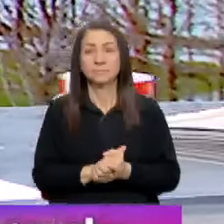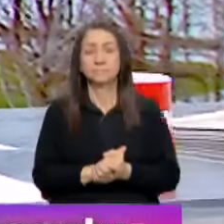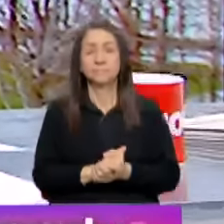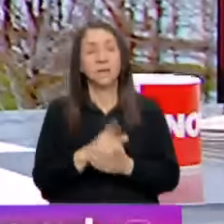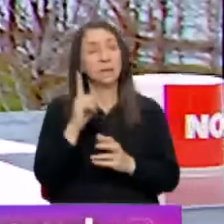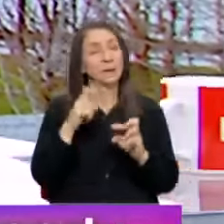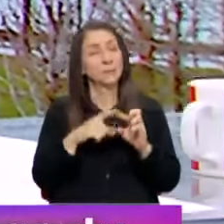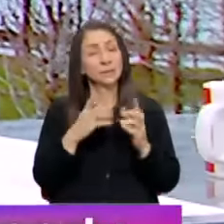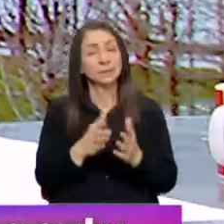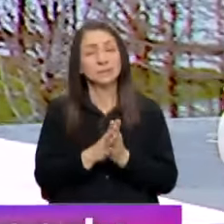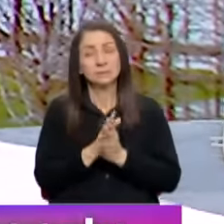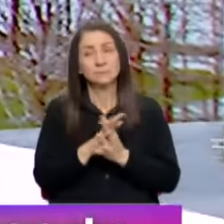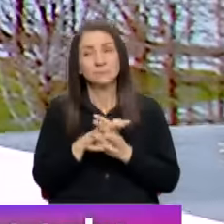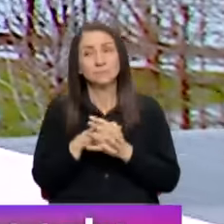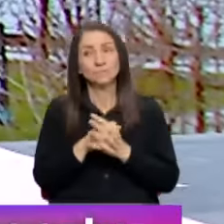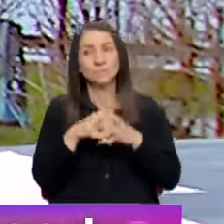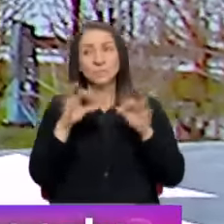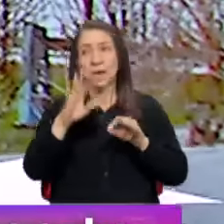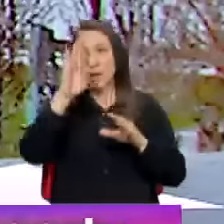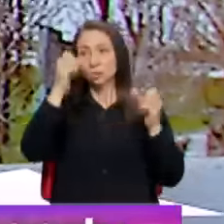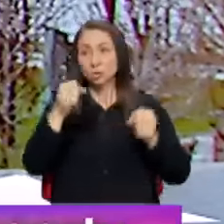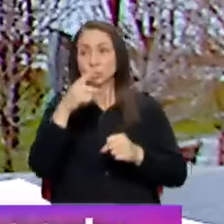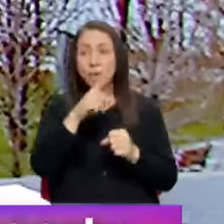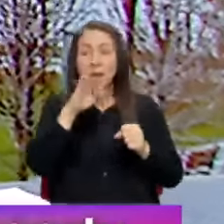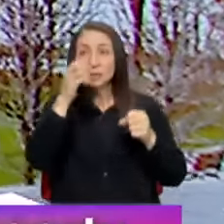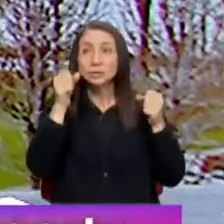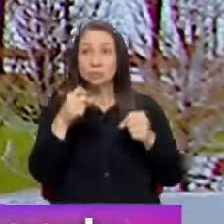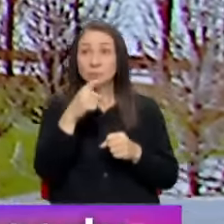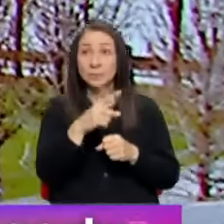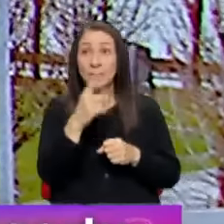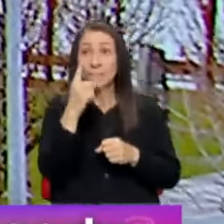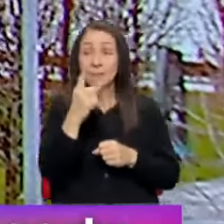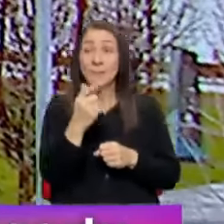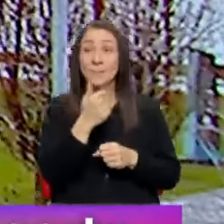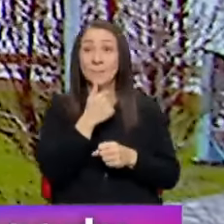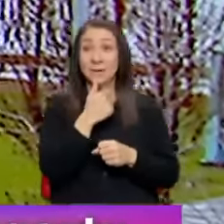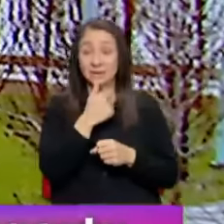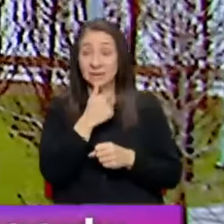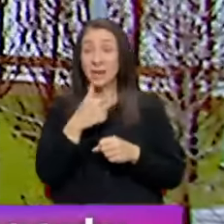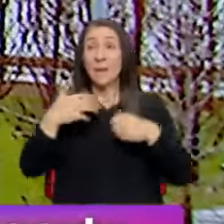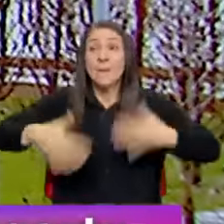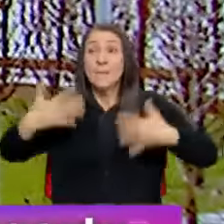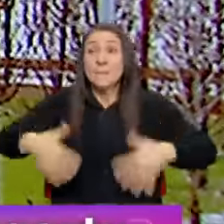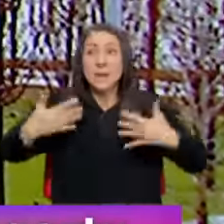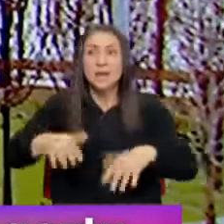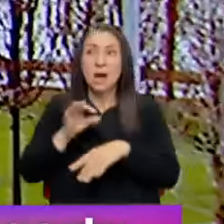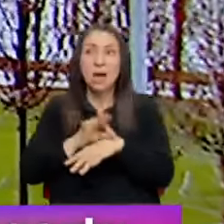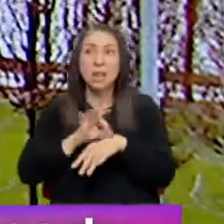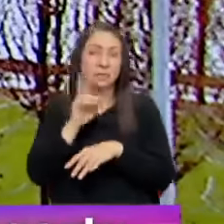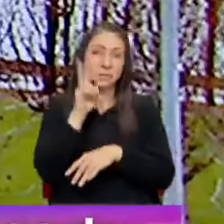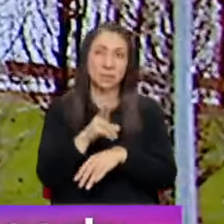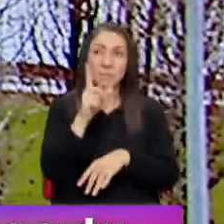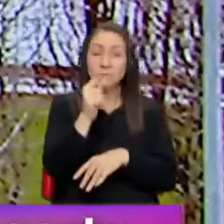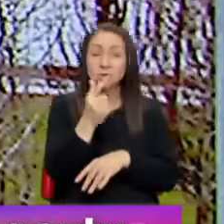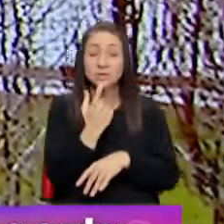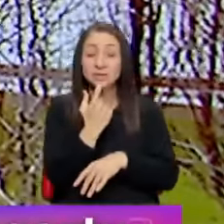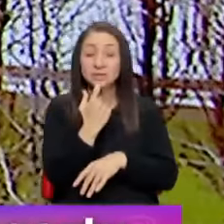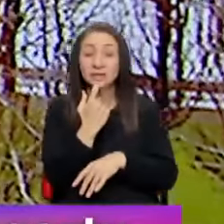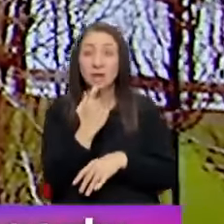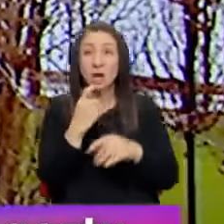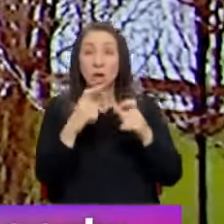Allah rahmet eylesin. Şimdi Erzurum'dayız. Erzurum'da da bir babanın panik anlarına tanıklık edeceksiniz. 1,5